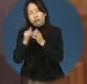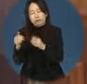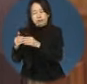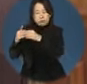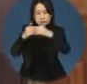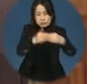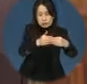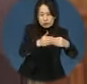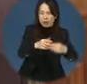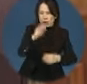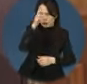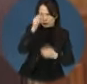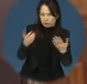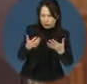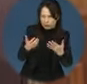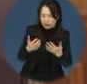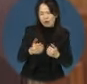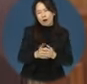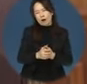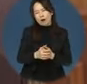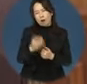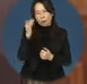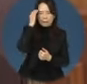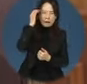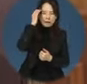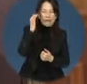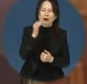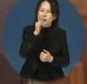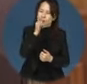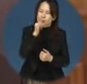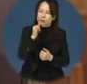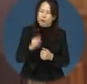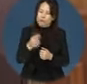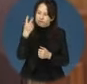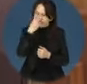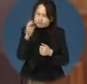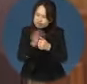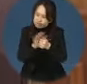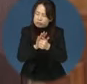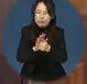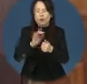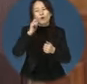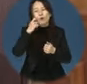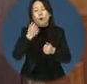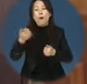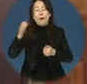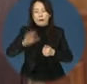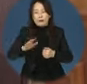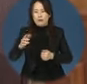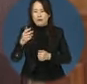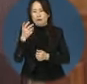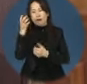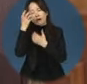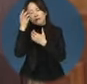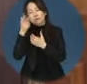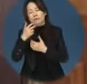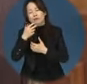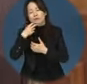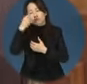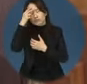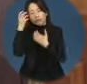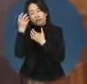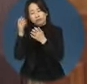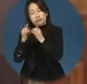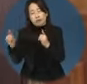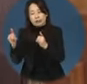이후의 상황을 관리가 굉장히 힘들었었는데 이 주치 져 분들을 병원으로 인수 인계 1 수하는 것을 만들었습니다